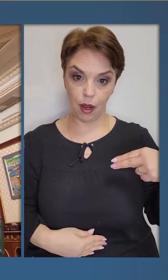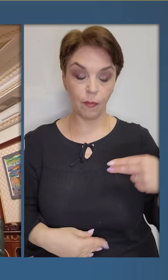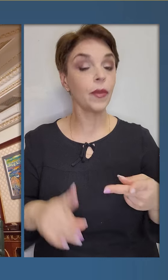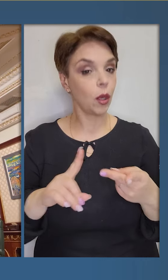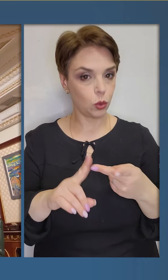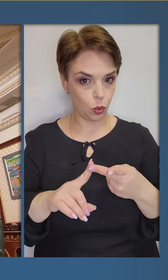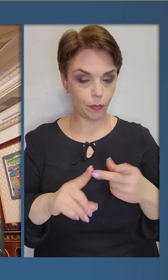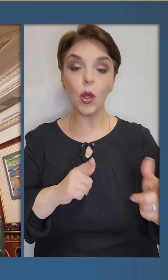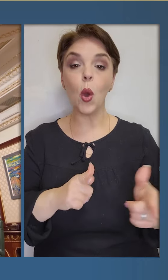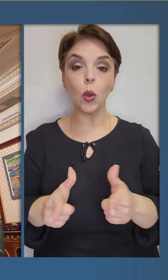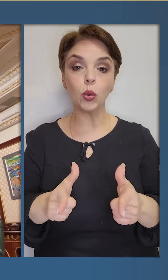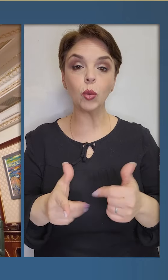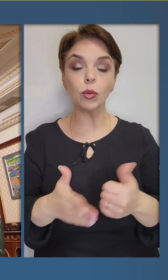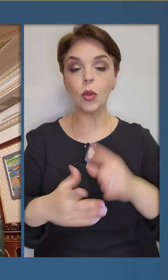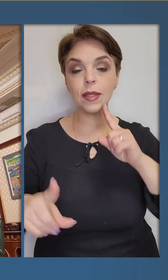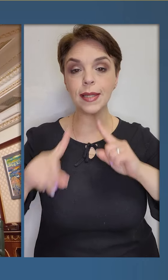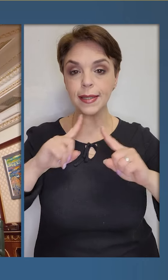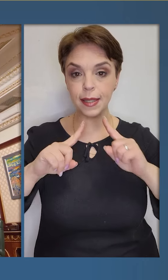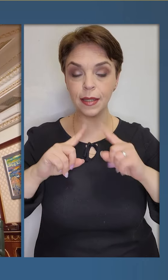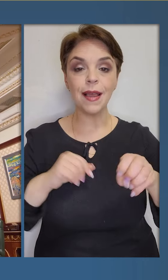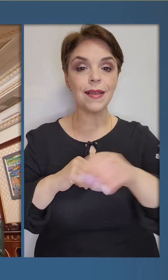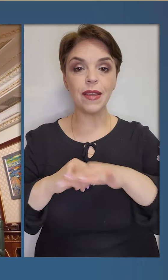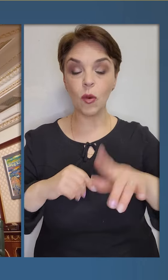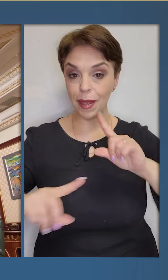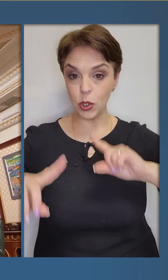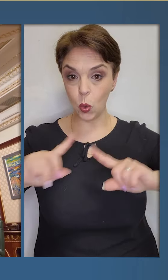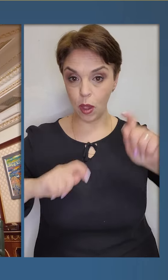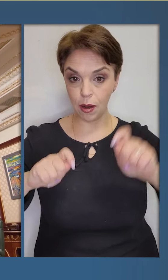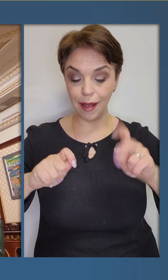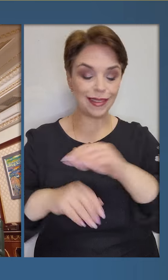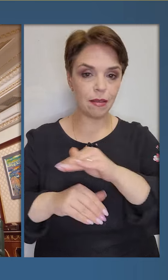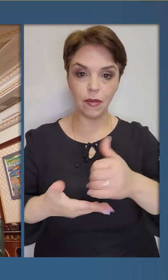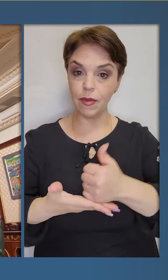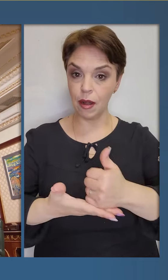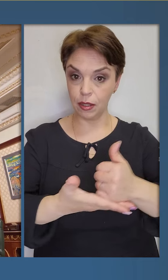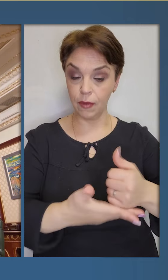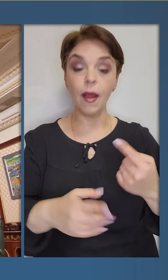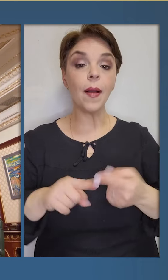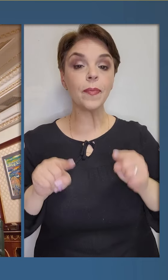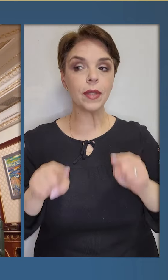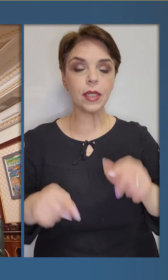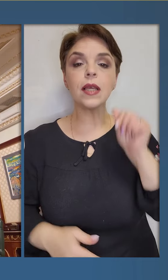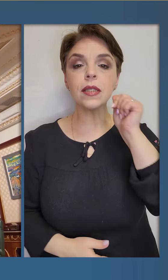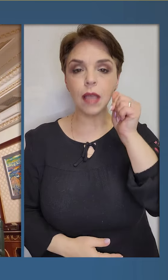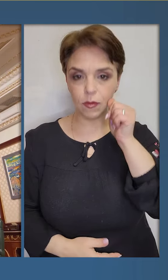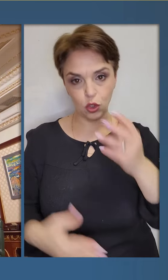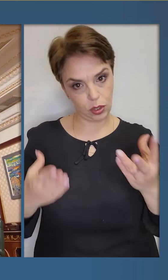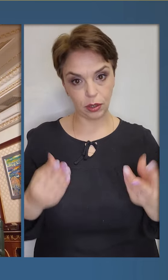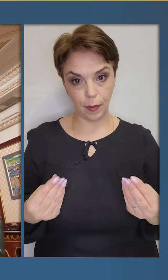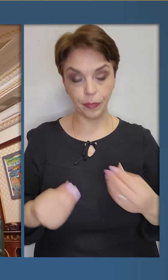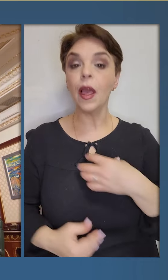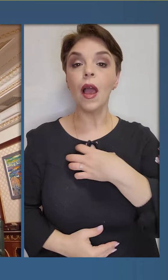друге готуємось до засідання Європейської ради на рівні лідерів це завтрашній